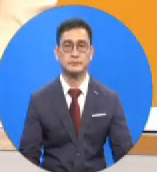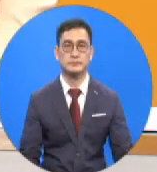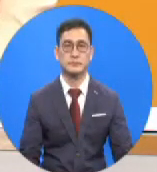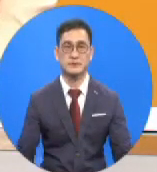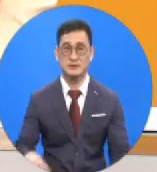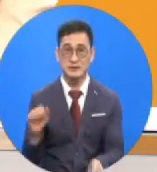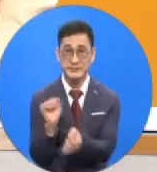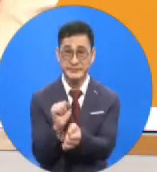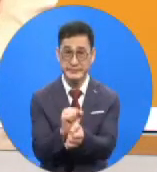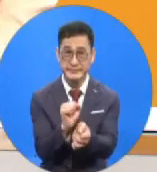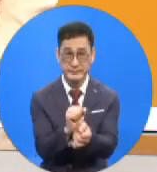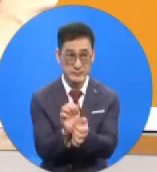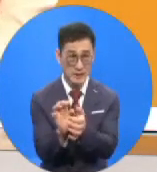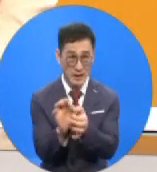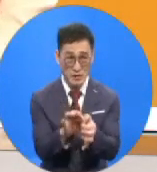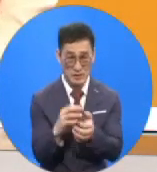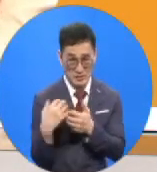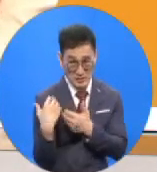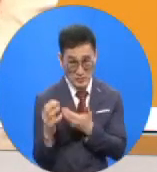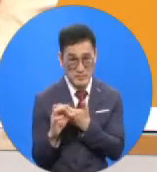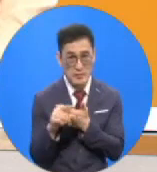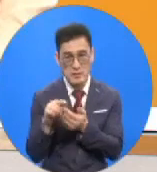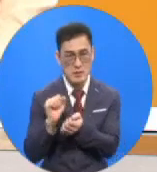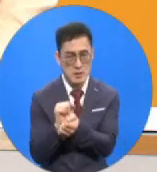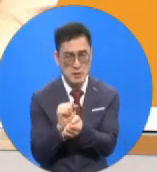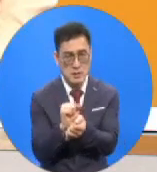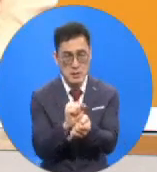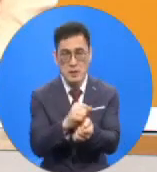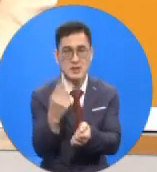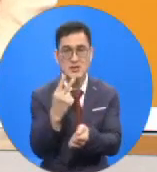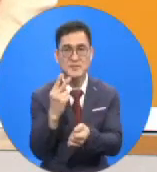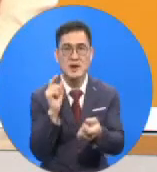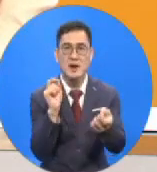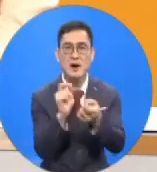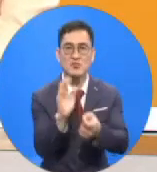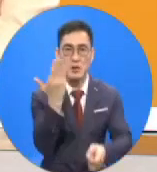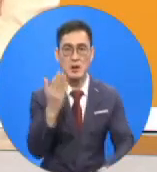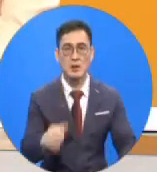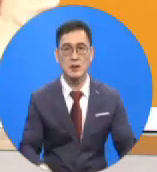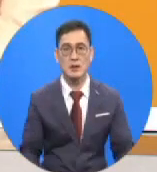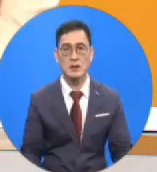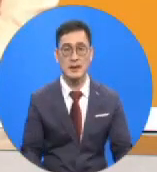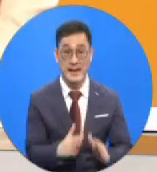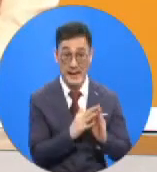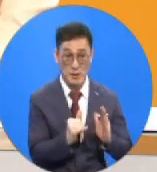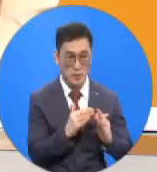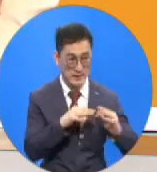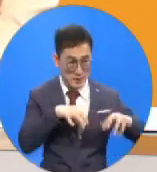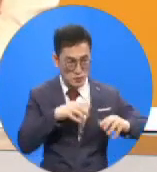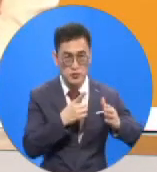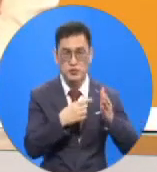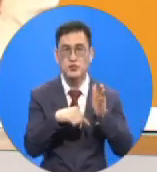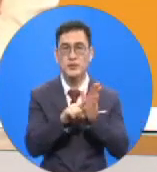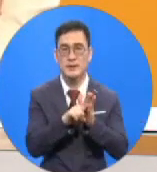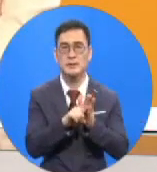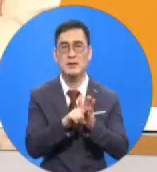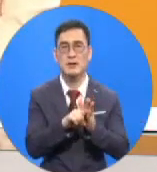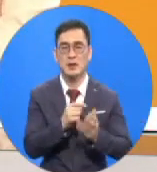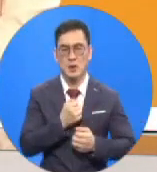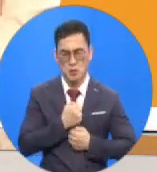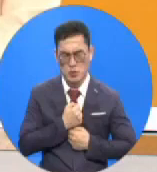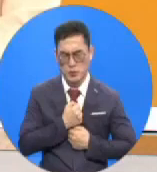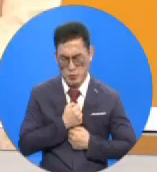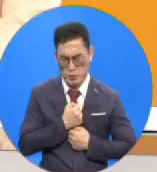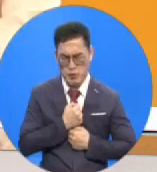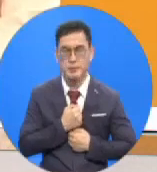명이 감염될 수 있다 크로바 일부가 바로 우리 업 까지 와인 것 같은데요 네 가족 네 이웃을 위해 스스로 조심하는 게 최선이 아닌가